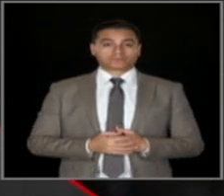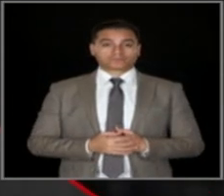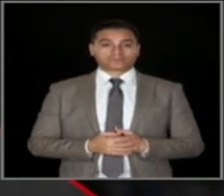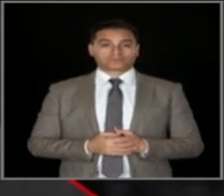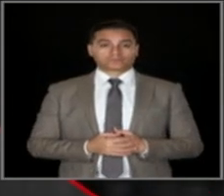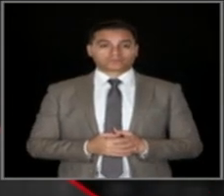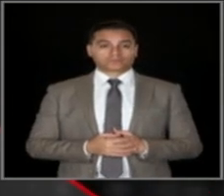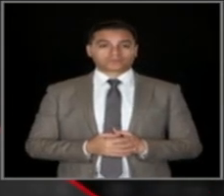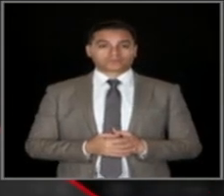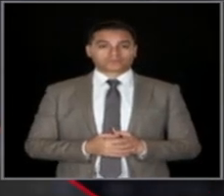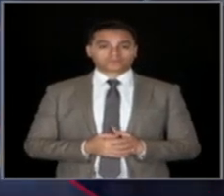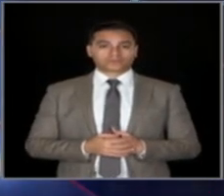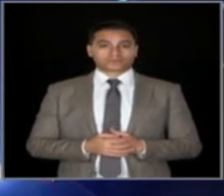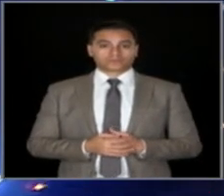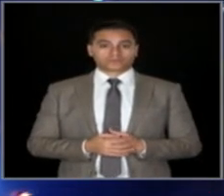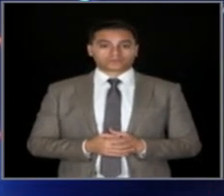تحت الضغط.